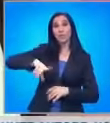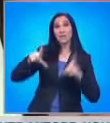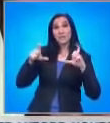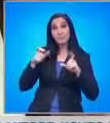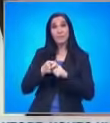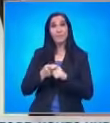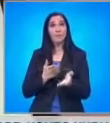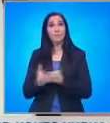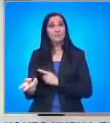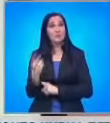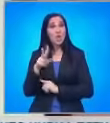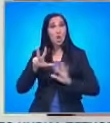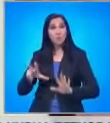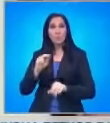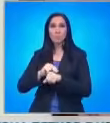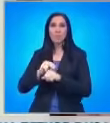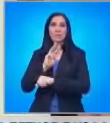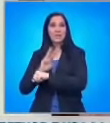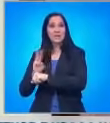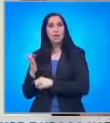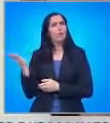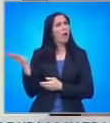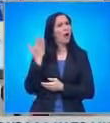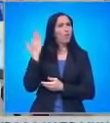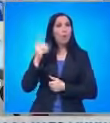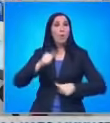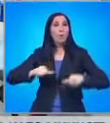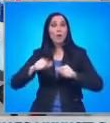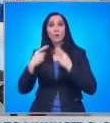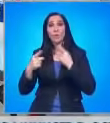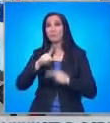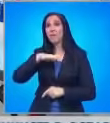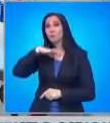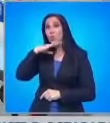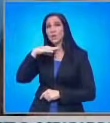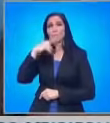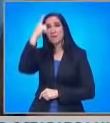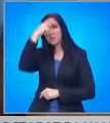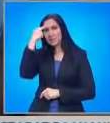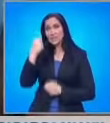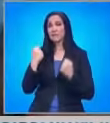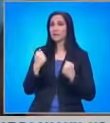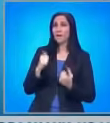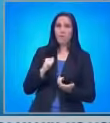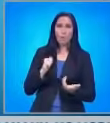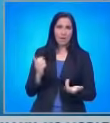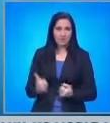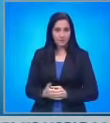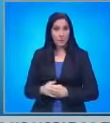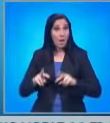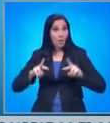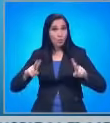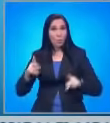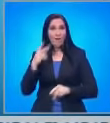през 2008 година от пловдивски сайт, когато лаборантката е коментирала недостига на медицински сестри в здравеопазването.